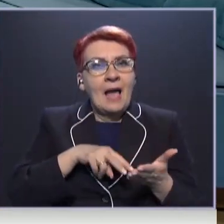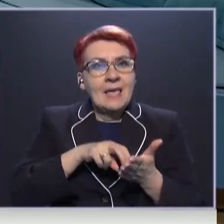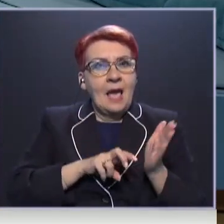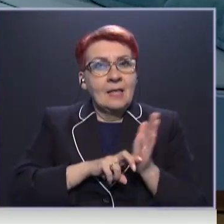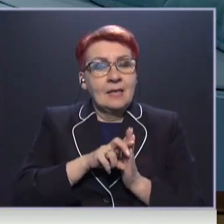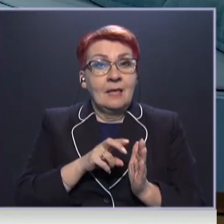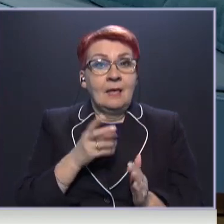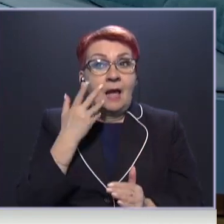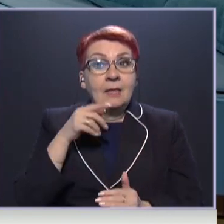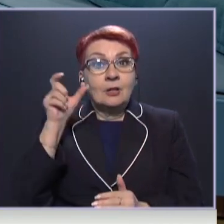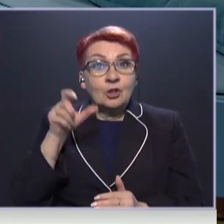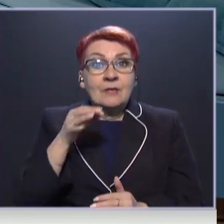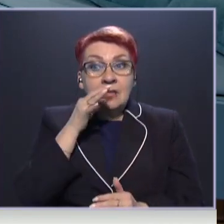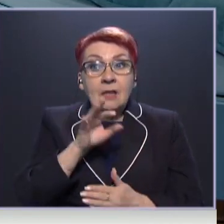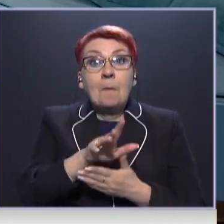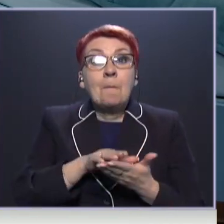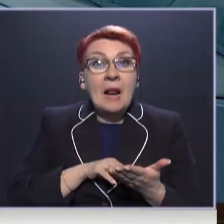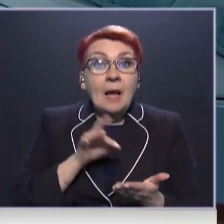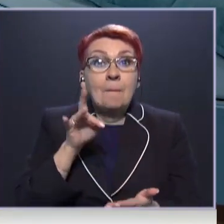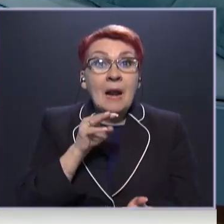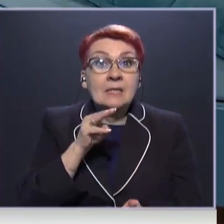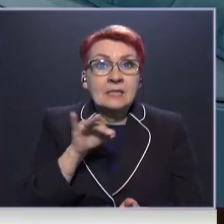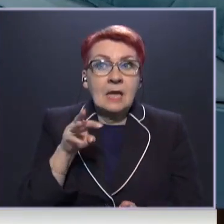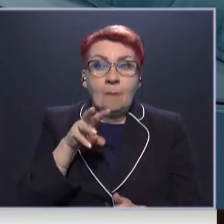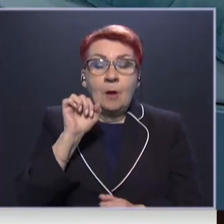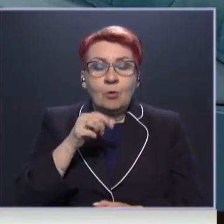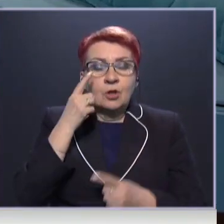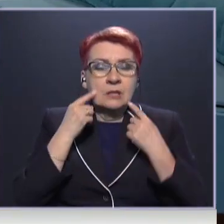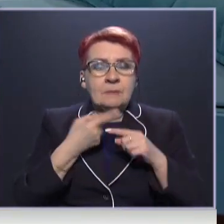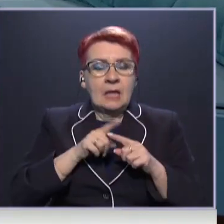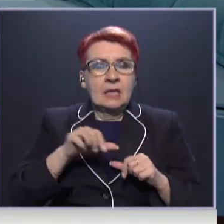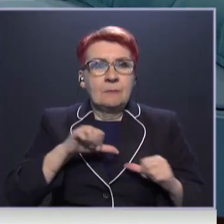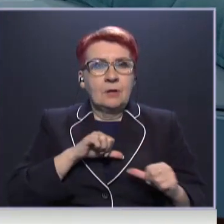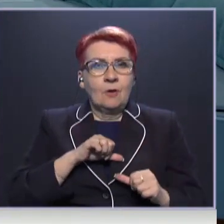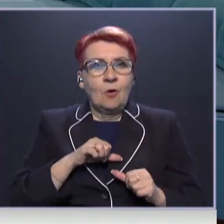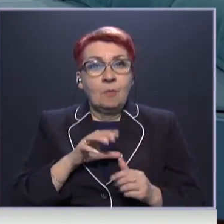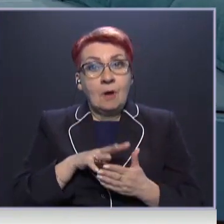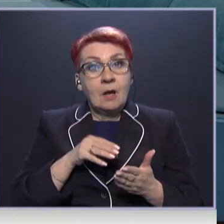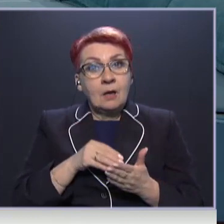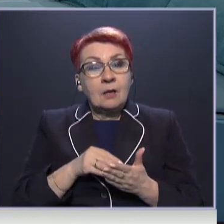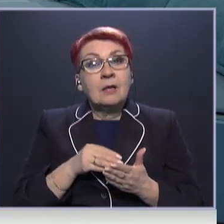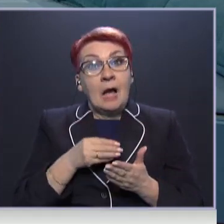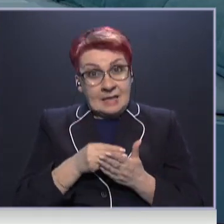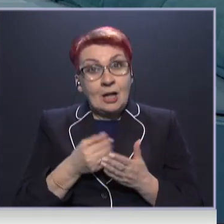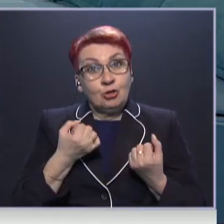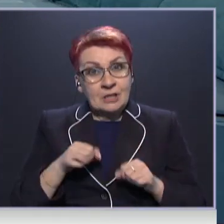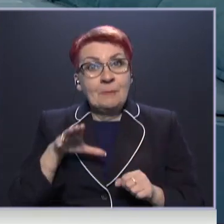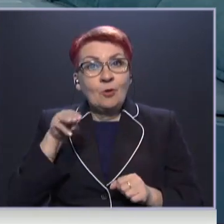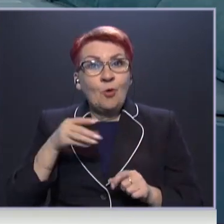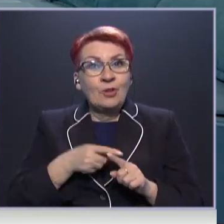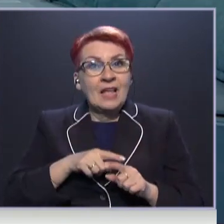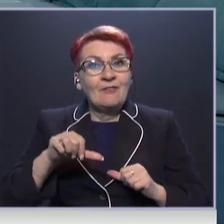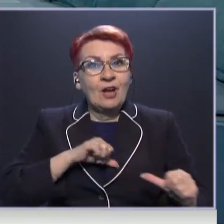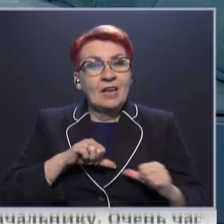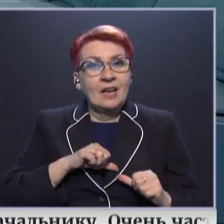прости сказал, а может Бог видит нас, что мы можем расплакаться над этим грехом, а значит совсем из него избавиться. Угу. Ну, вот. Поэтому